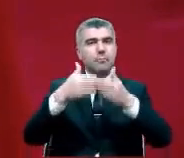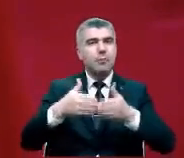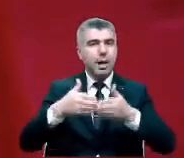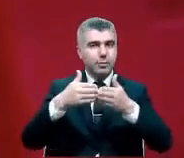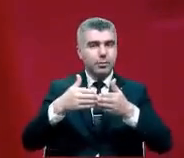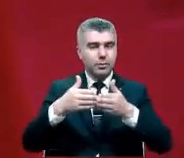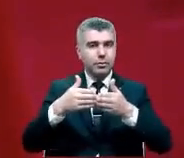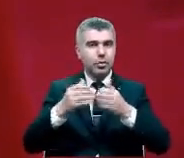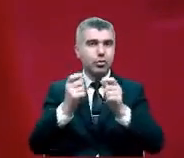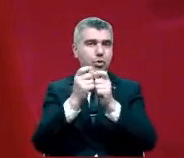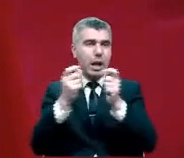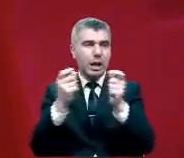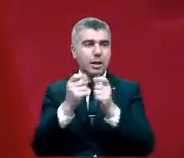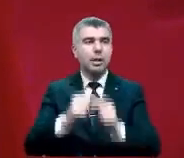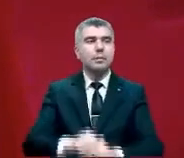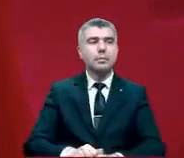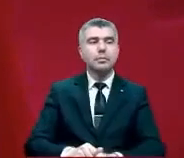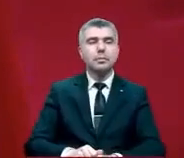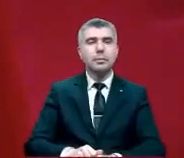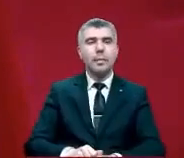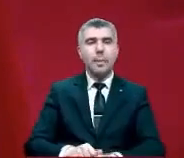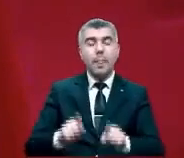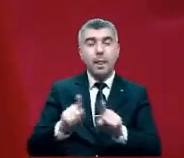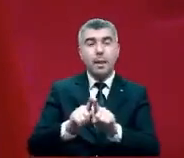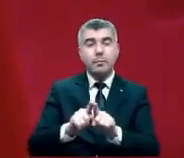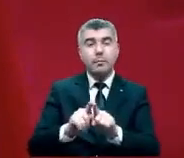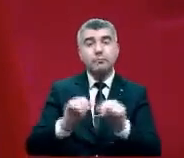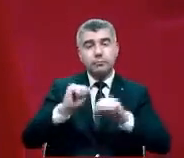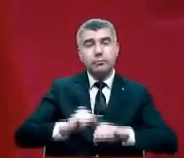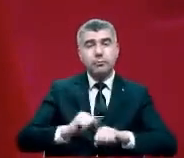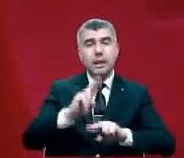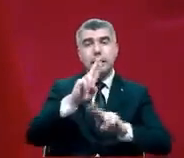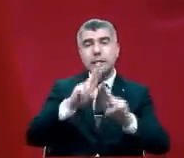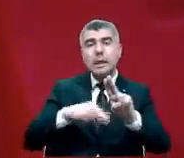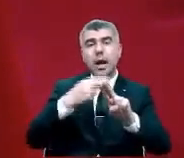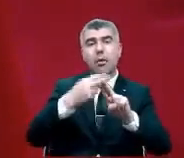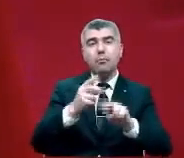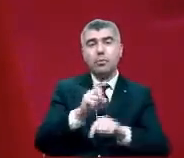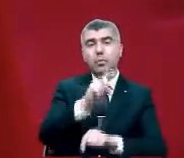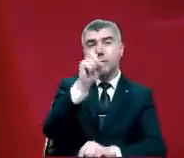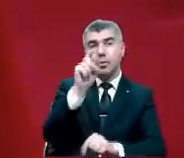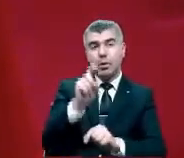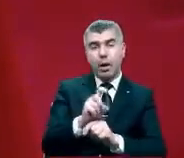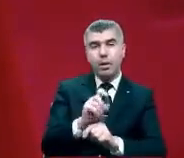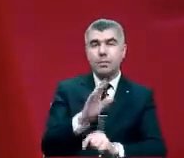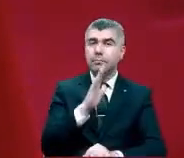بغيت انا غير ما غاديش يمكن لي نجاوب على السؤال يعني